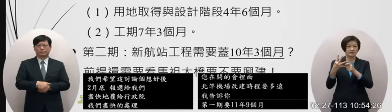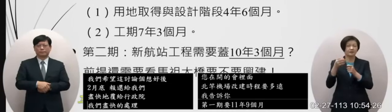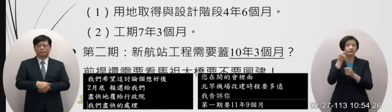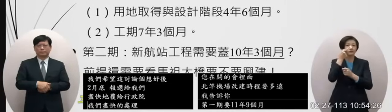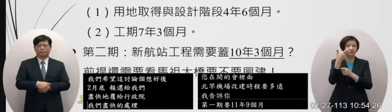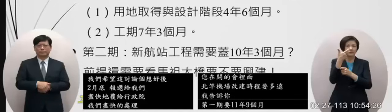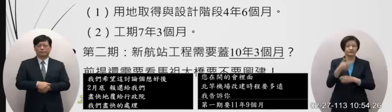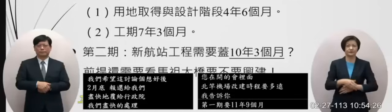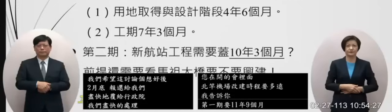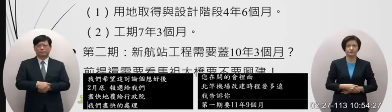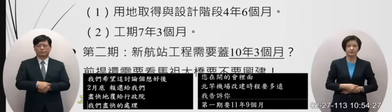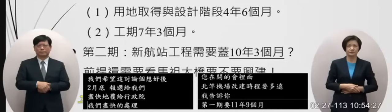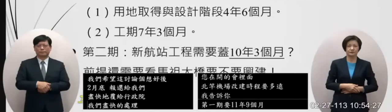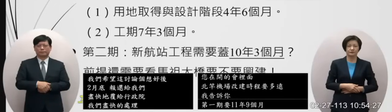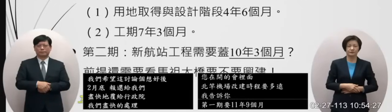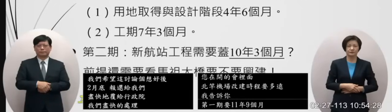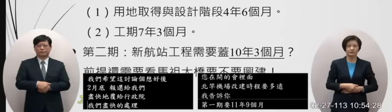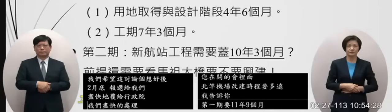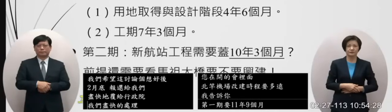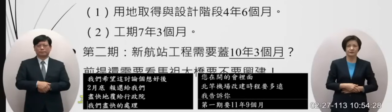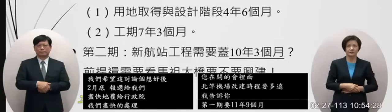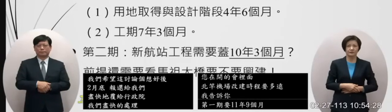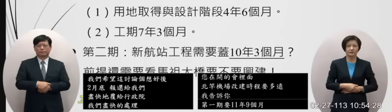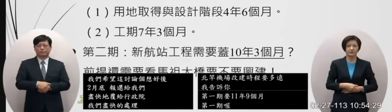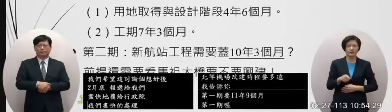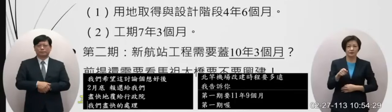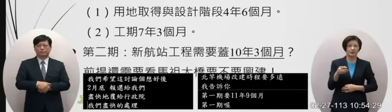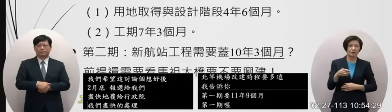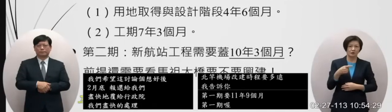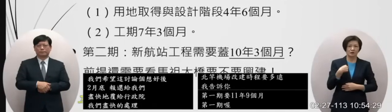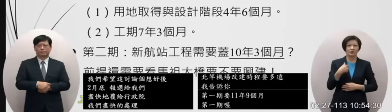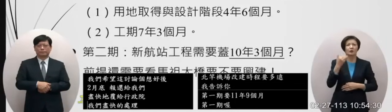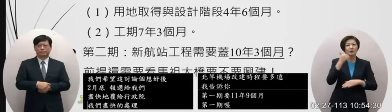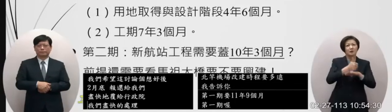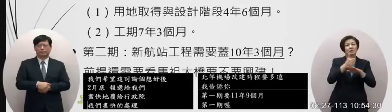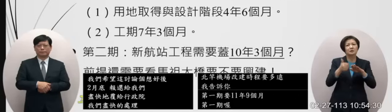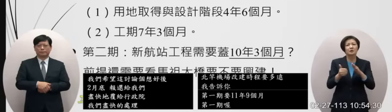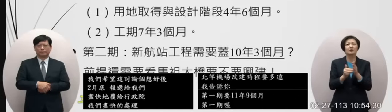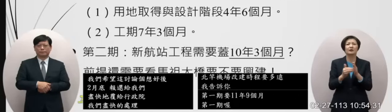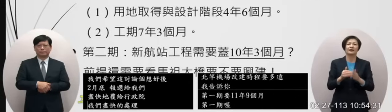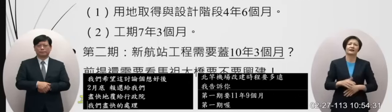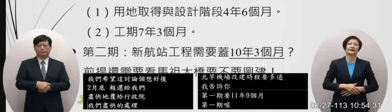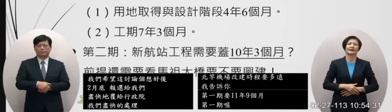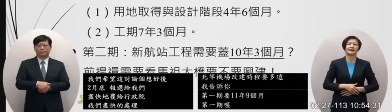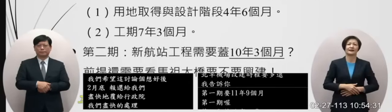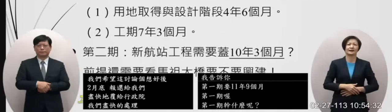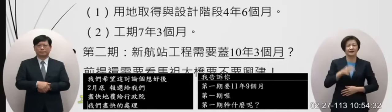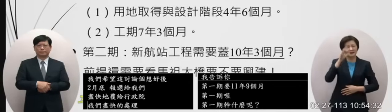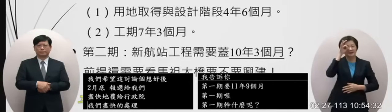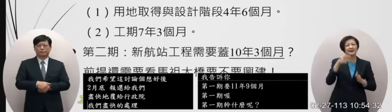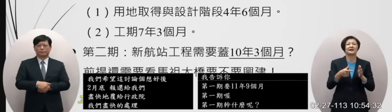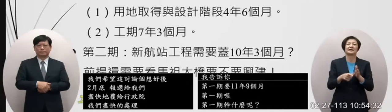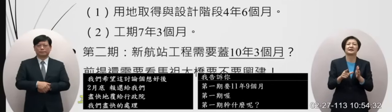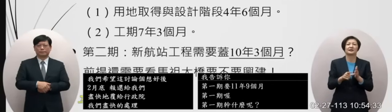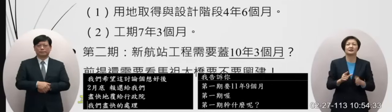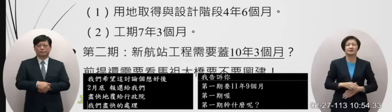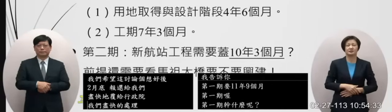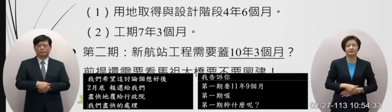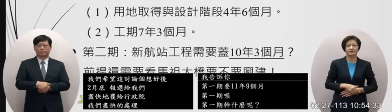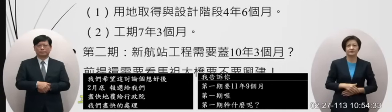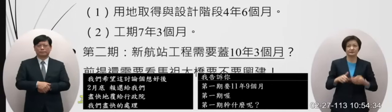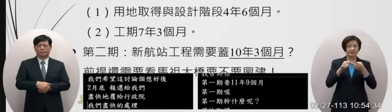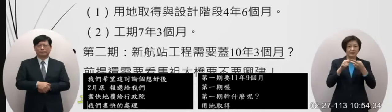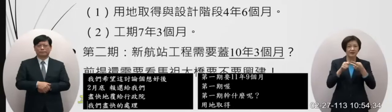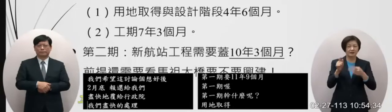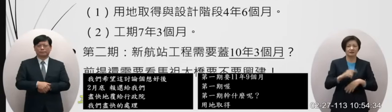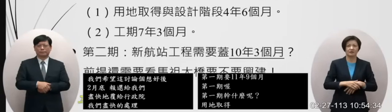4年6个月，要4年6个月啊！那时候我这一任又卸任了，我又看不到了啊。第二个呢，